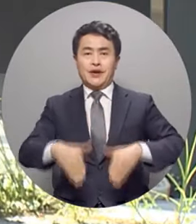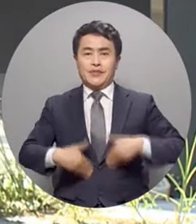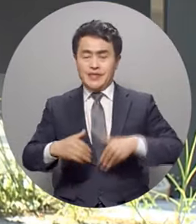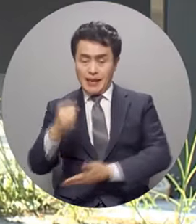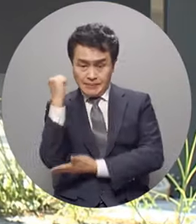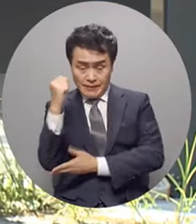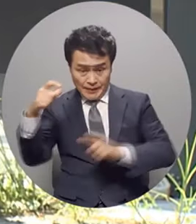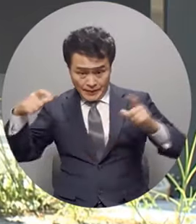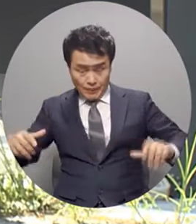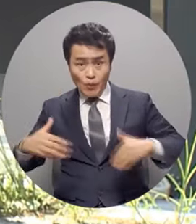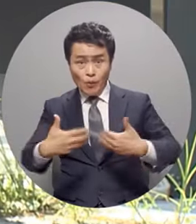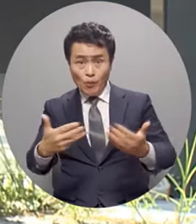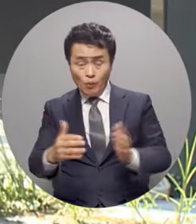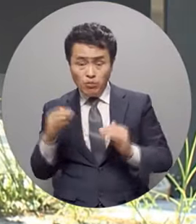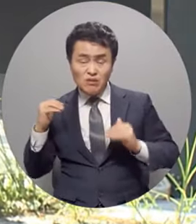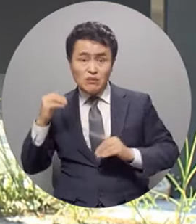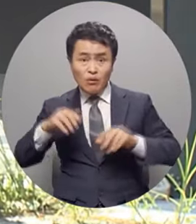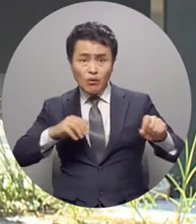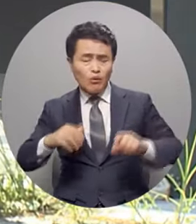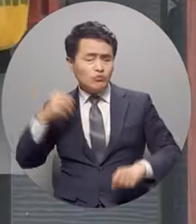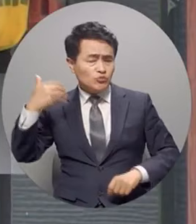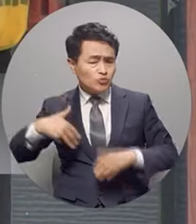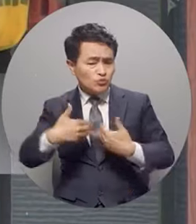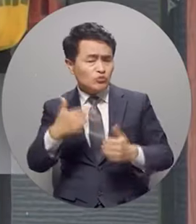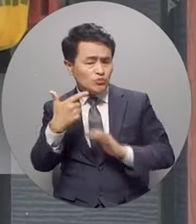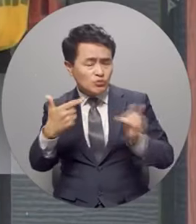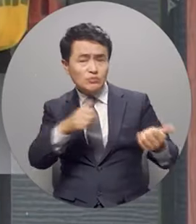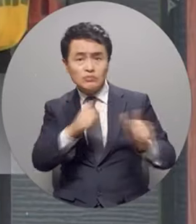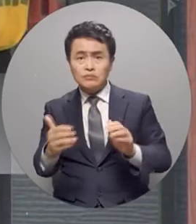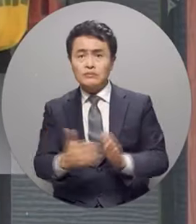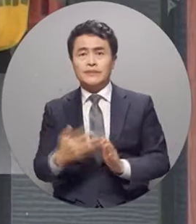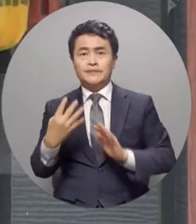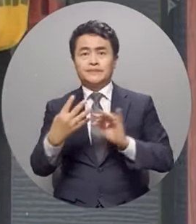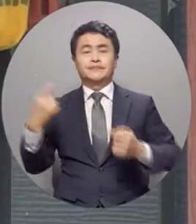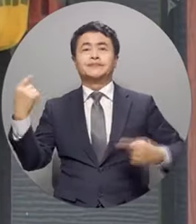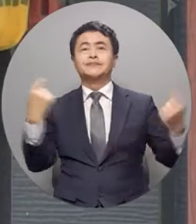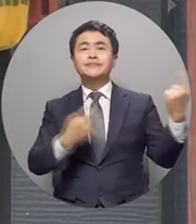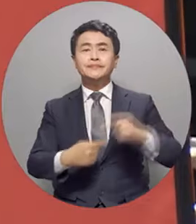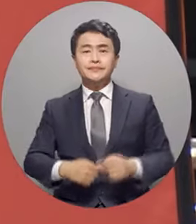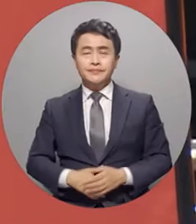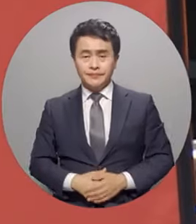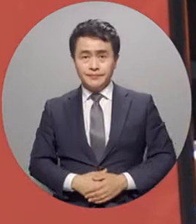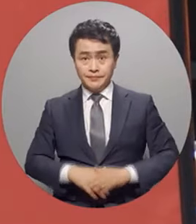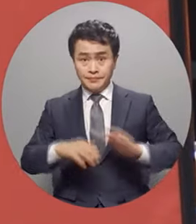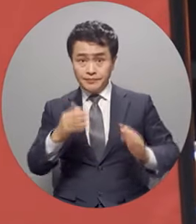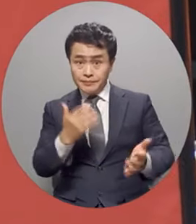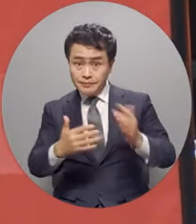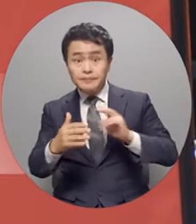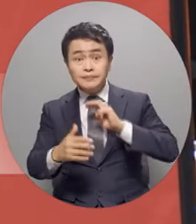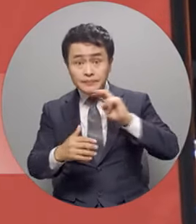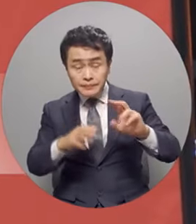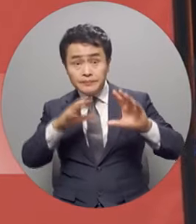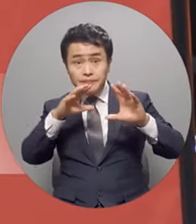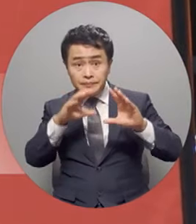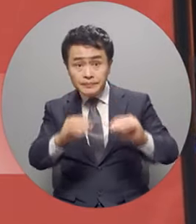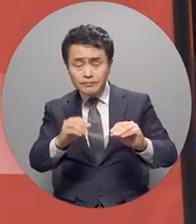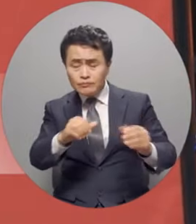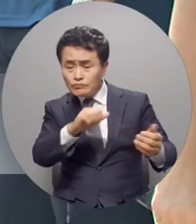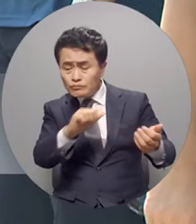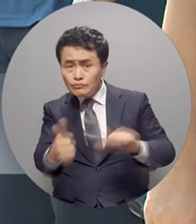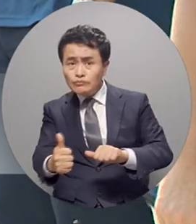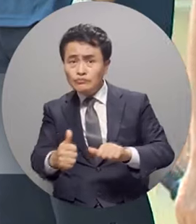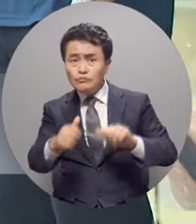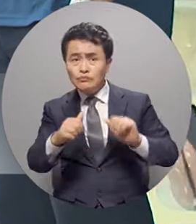성인 게임장에서 불이 나 중국 국적의 60대 남성이 숨지고 4명이 다쳤습니다. 불은 20분 만에 꺼졌지만 숨진